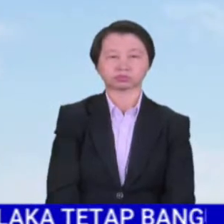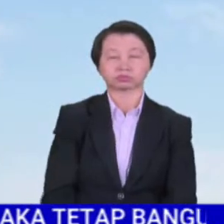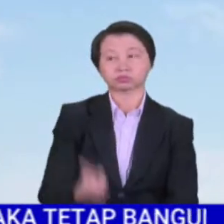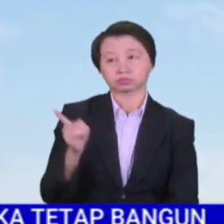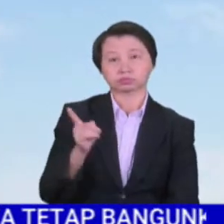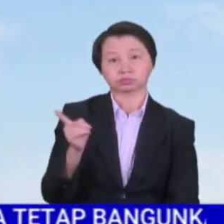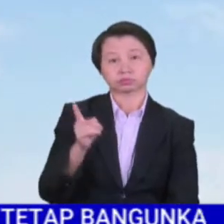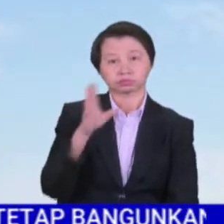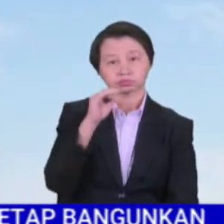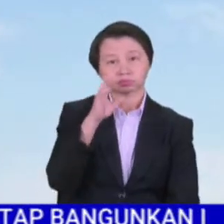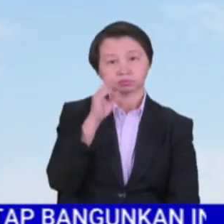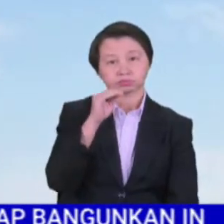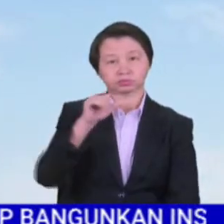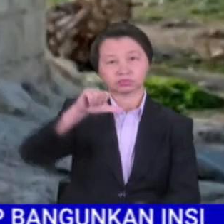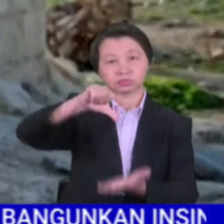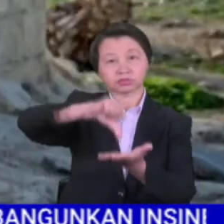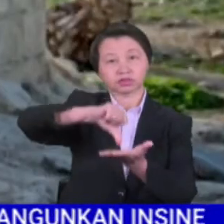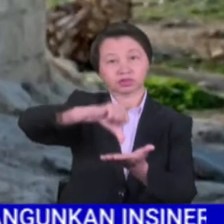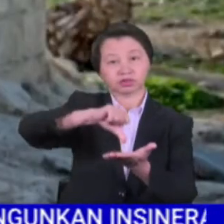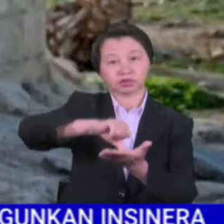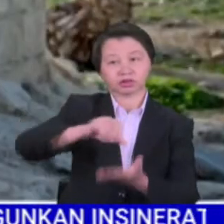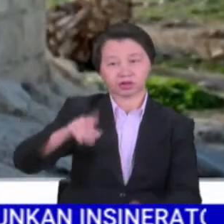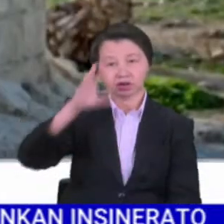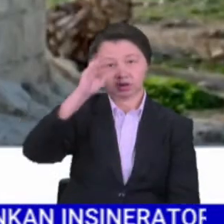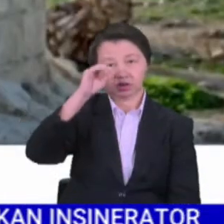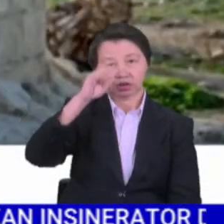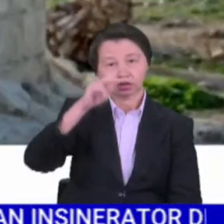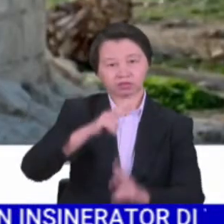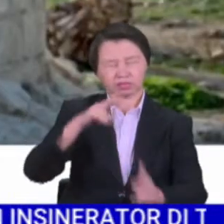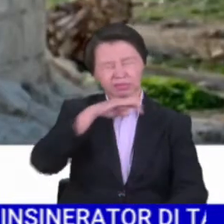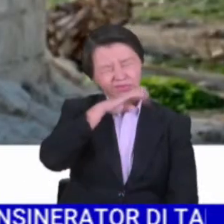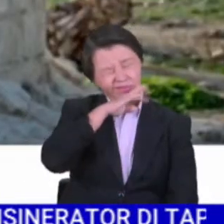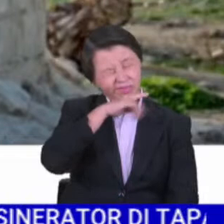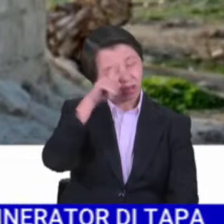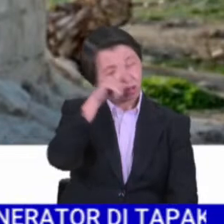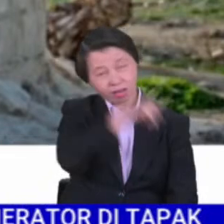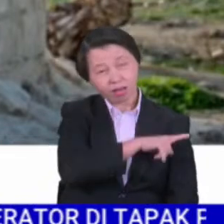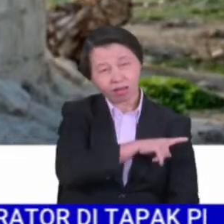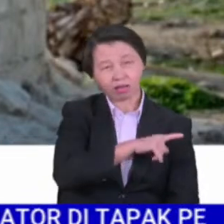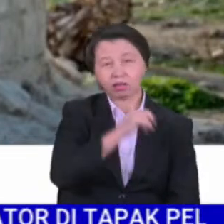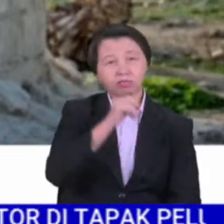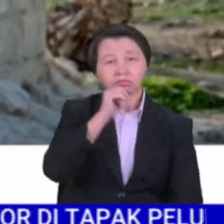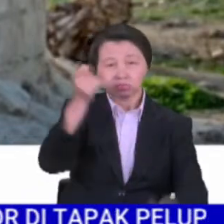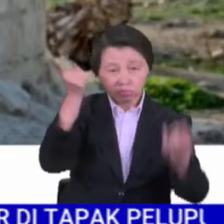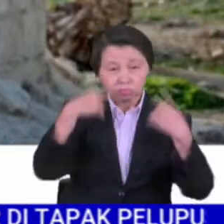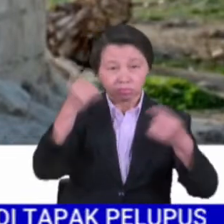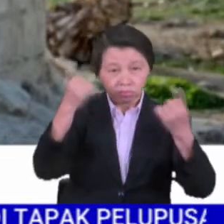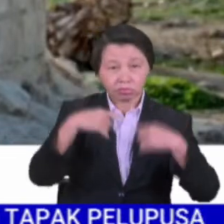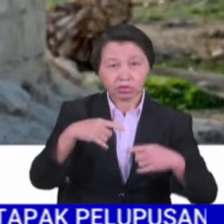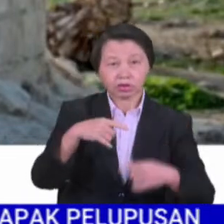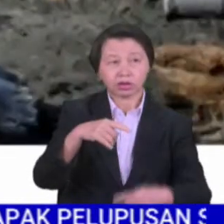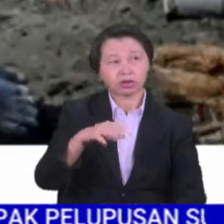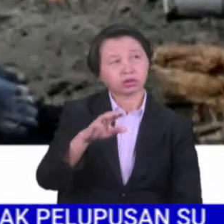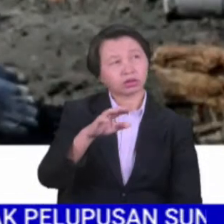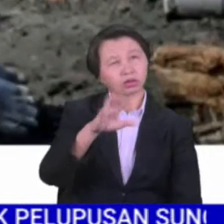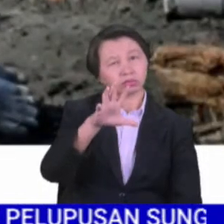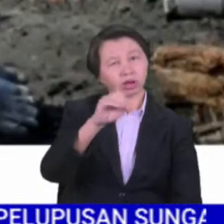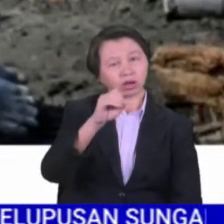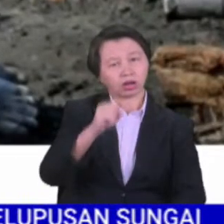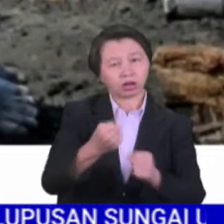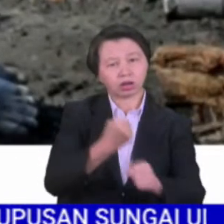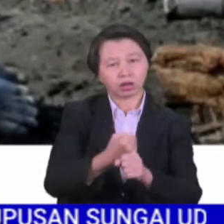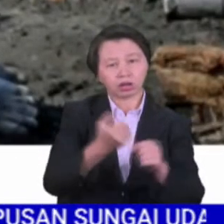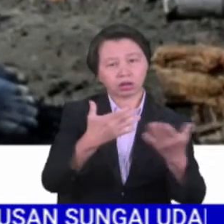Ini dia seorang lelaki Iran yang dikenali sebagai lelaki paling kotor di dunia kerana tidak mandi lebih setengah abad meninggal dunia